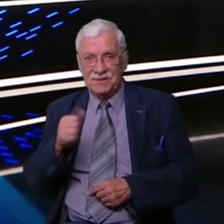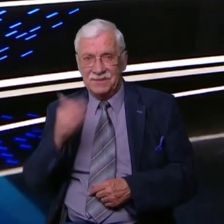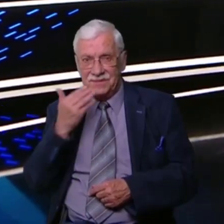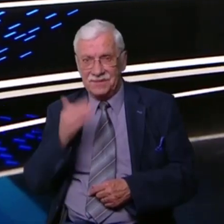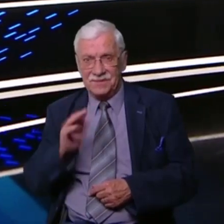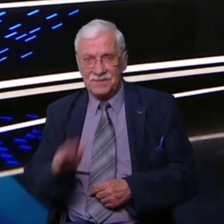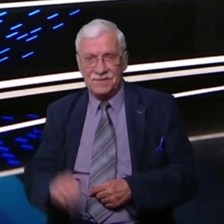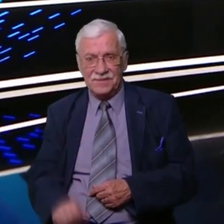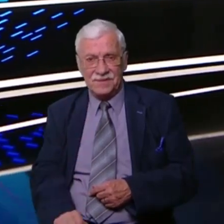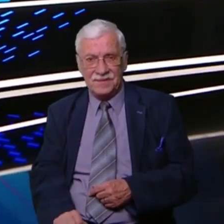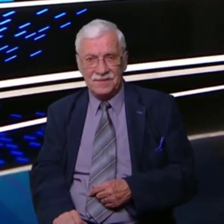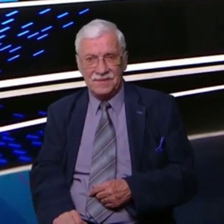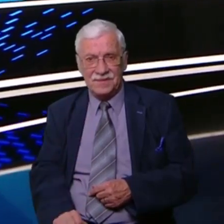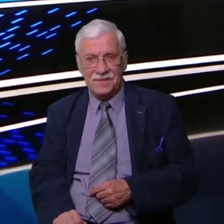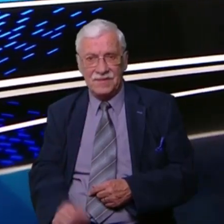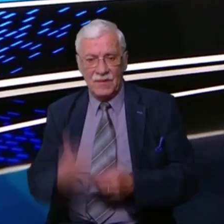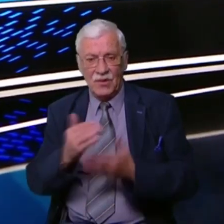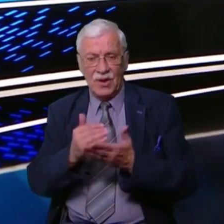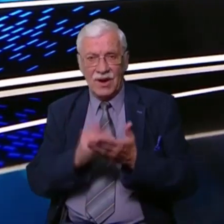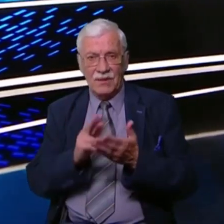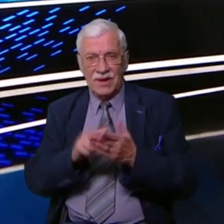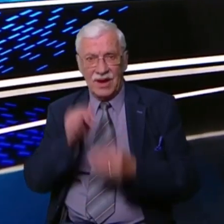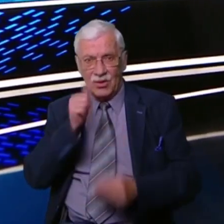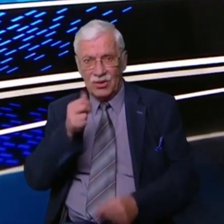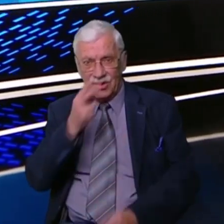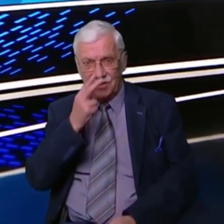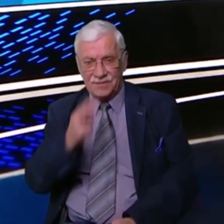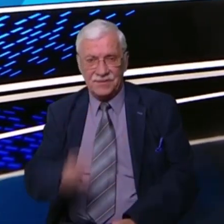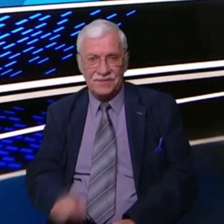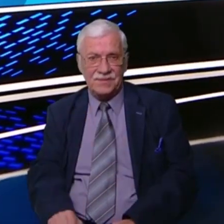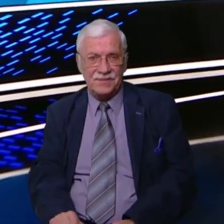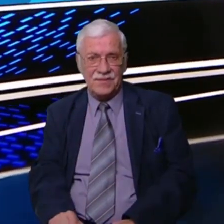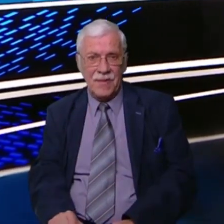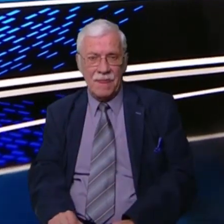Agata. I programy jeszcze na jutro, nie zapomnimy, musimy zerknąć na to, co się...